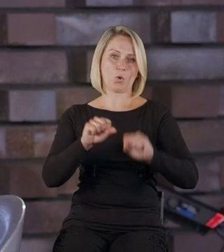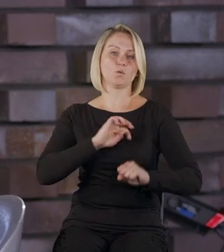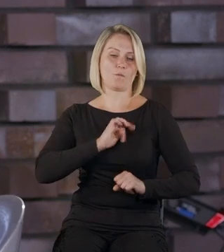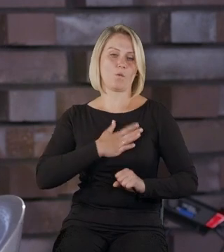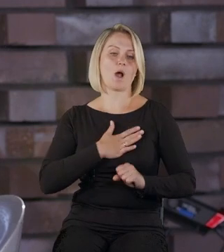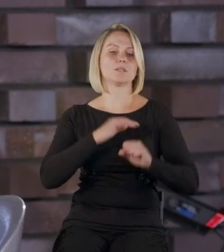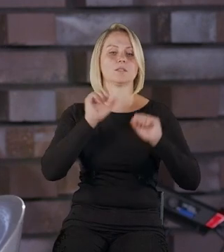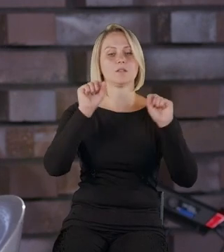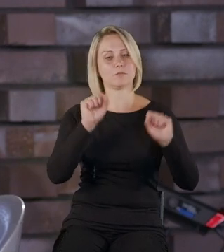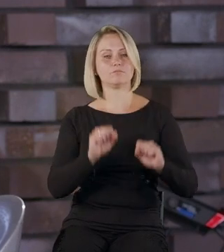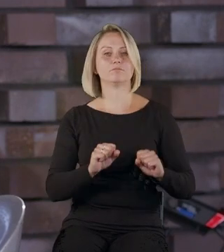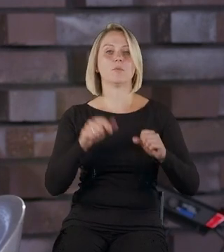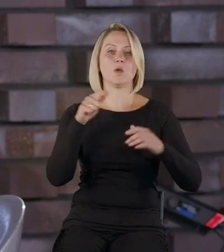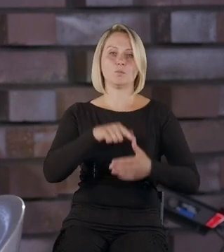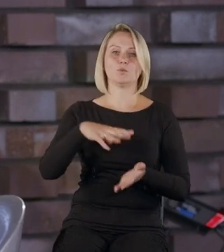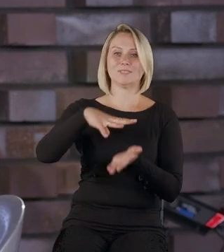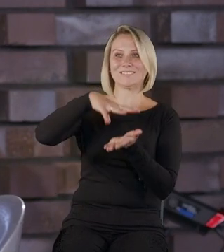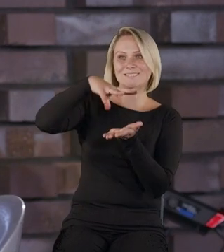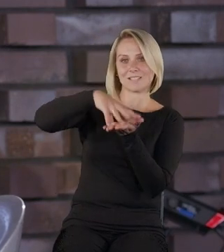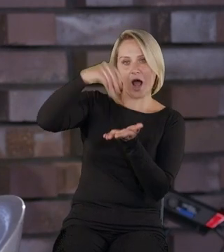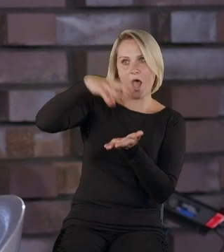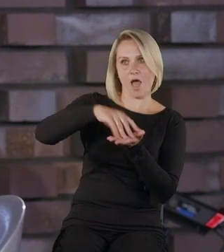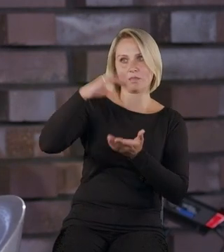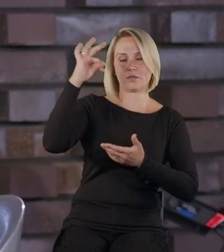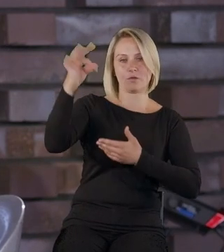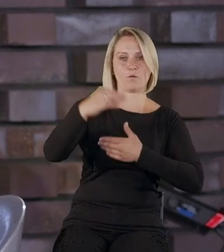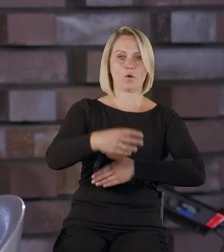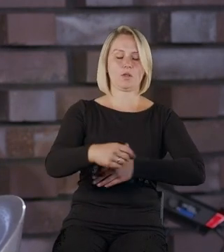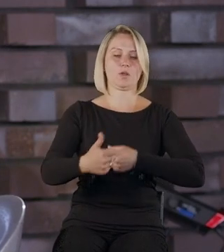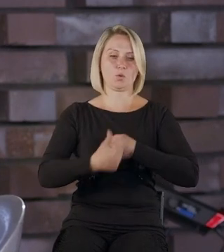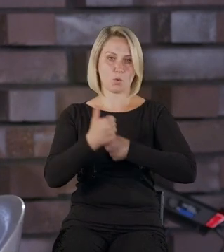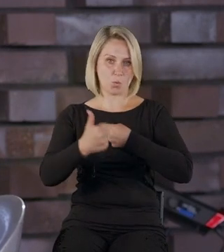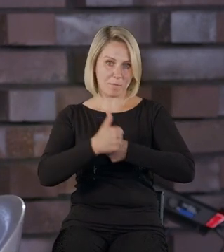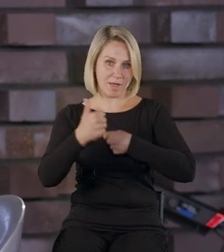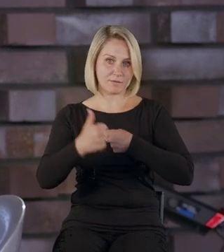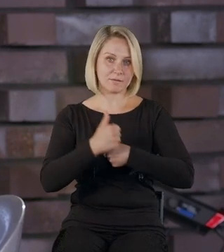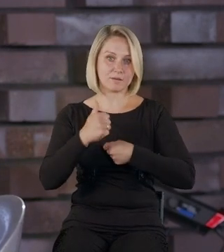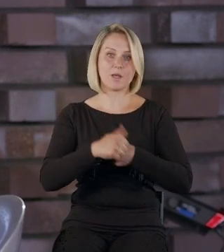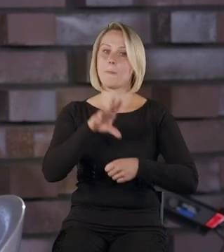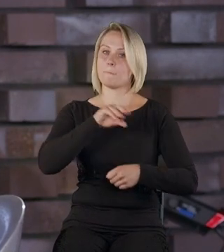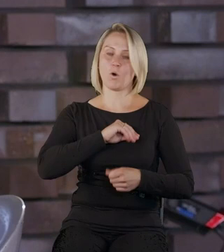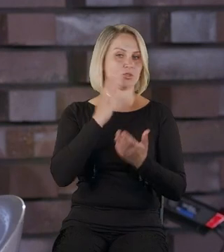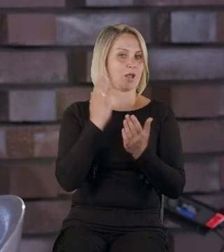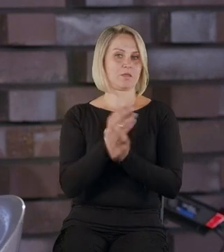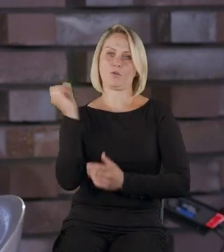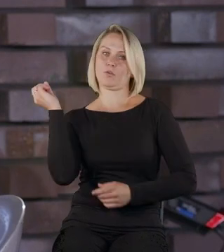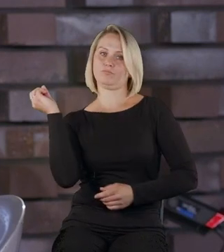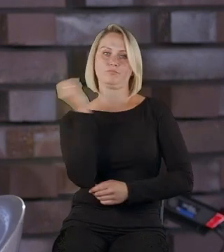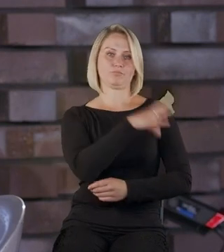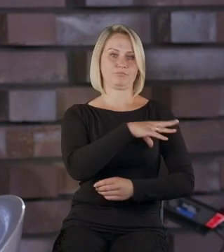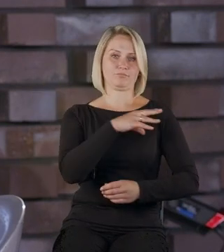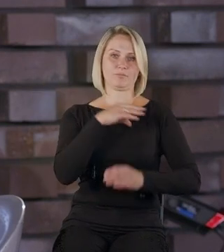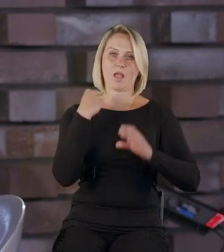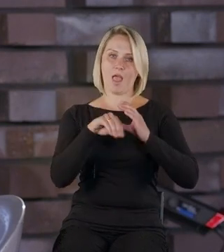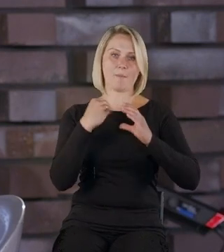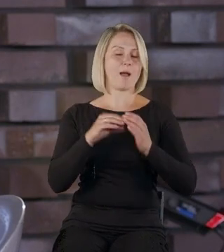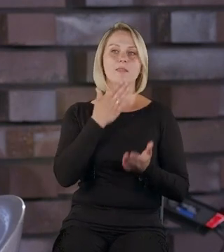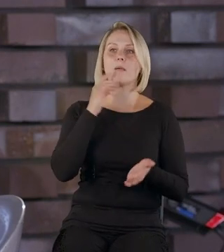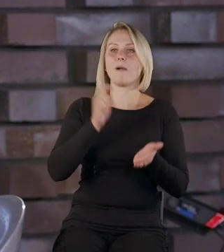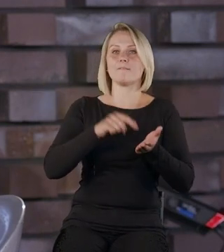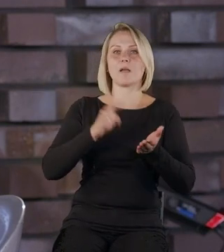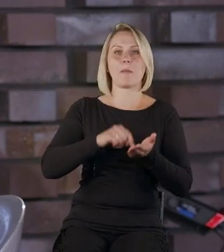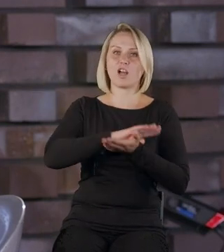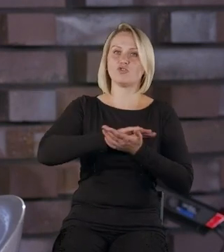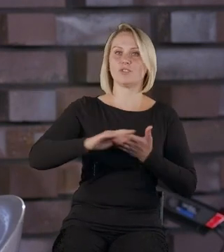powinien dostarczyć uczelni skany swoje dokumenty, można wysłać nam tylko i wyłącznie skany tych dokumentów. Nie jest